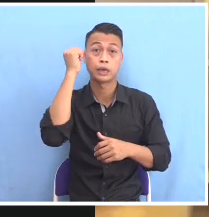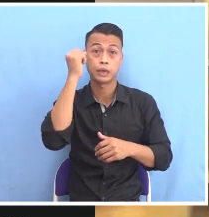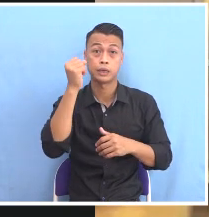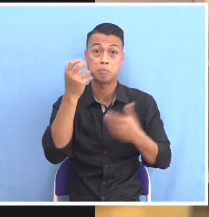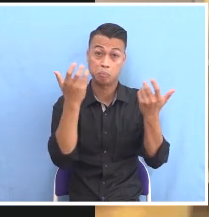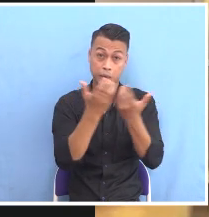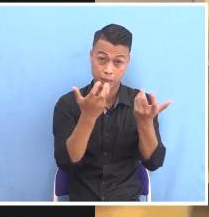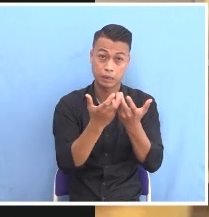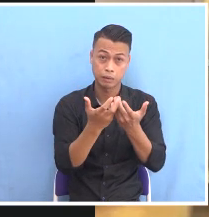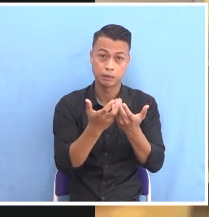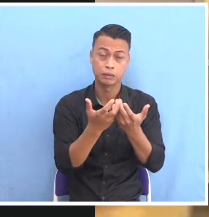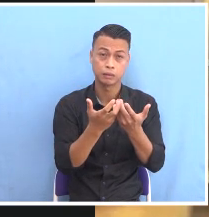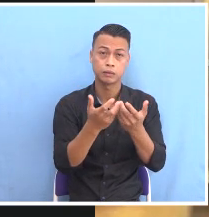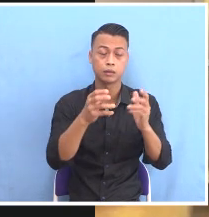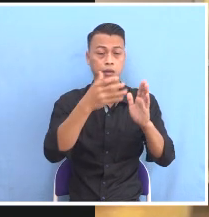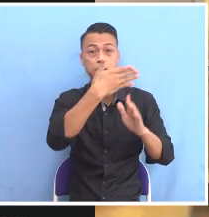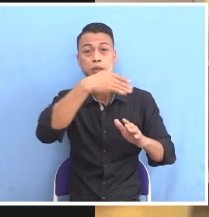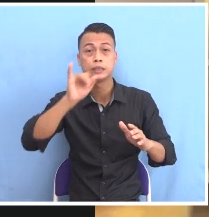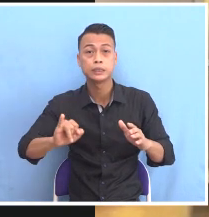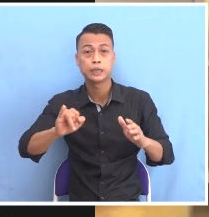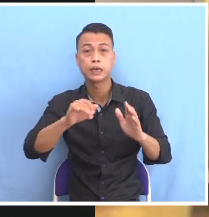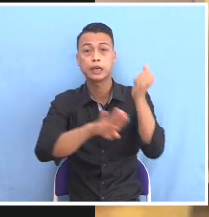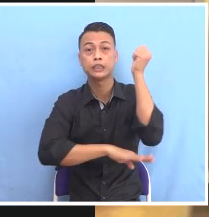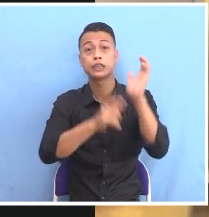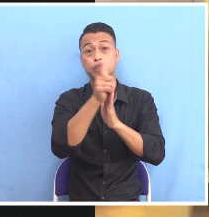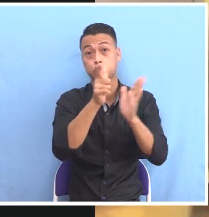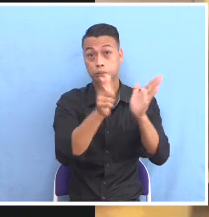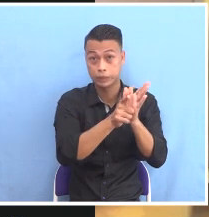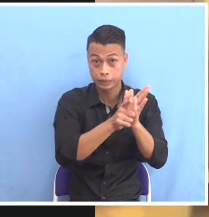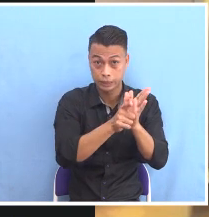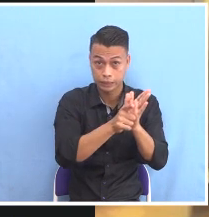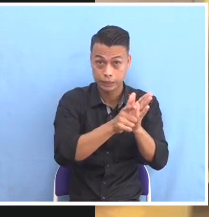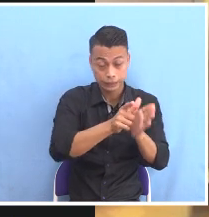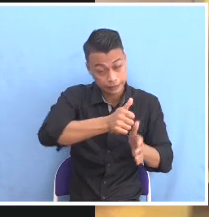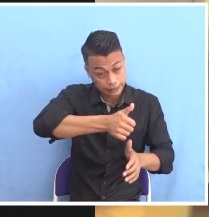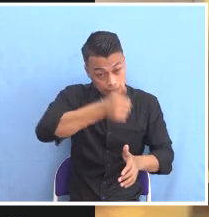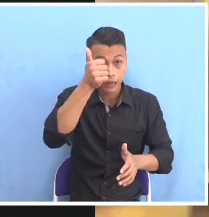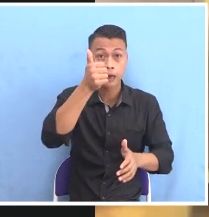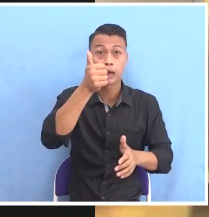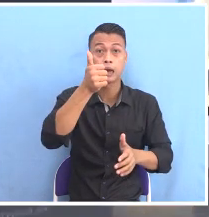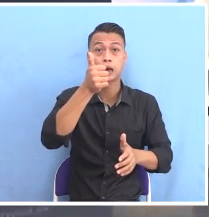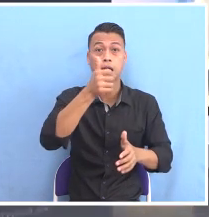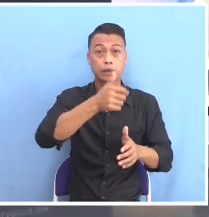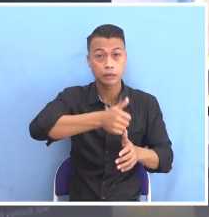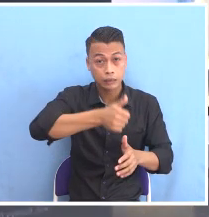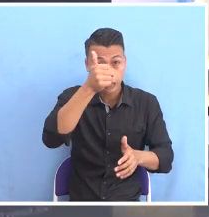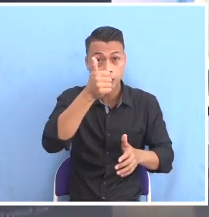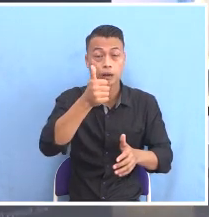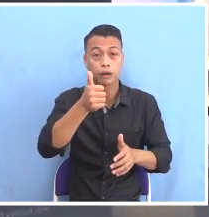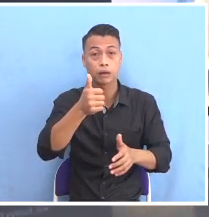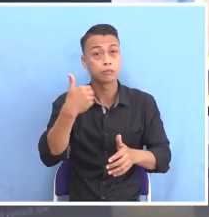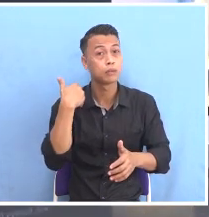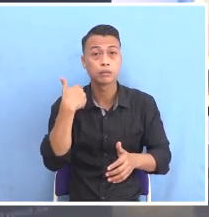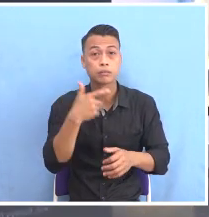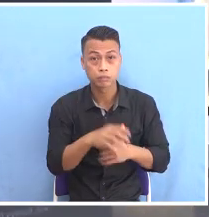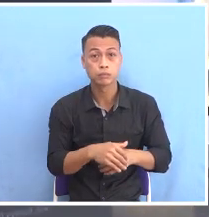တဲ့ဒီနယ်ဒီအခြေခံဥပဒေပေါ့ရေးဆွဲရေးရသွားယုံနဲ့ပြဿနာဖြေရှင်းနိုင်မလားဆိုအဲ့ဒါမဖြေရှင်းနိုင်သေးဘူးလို့